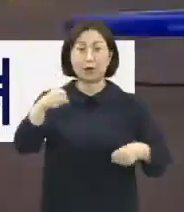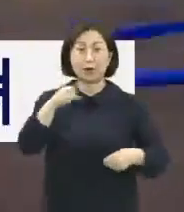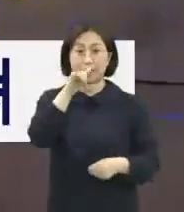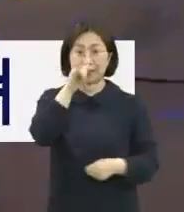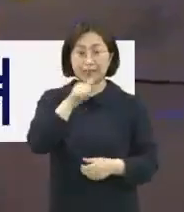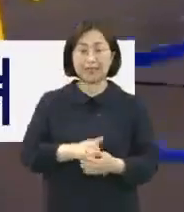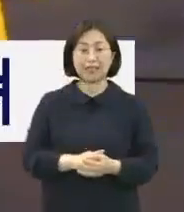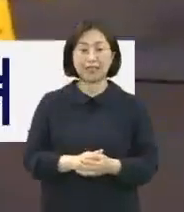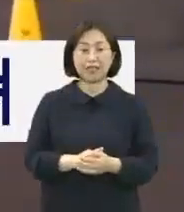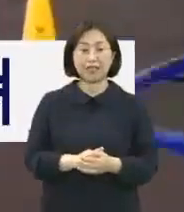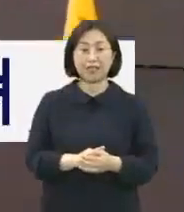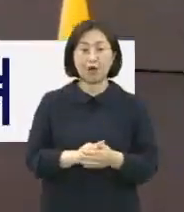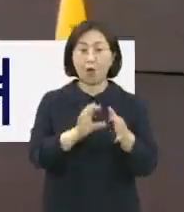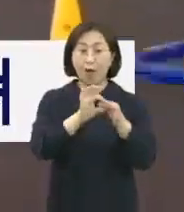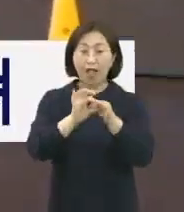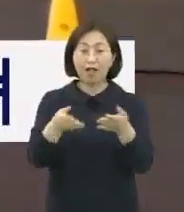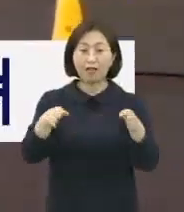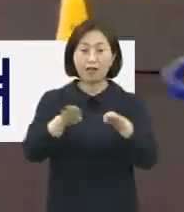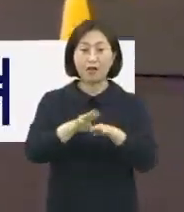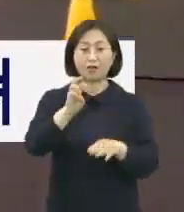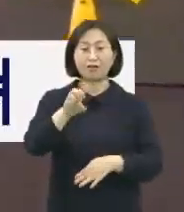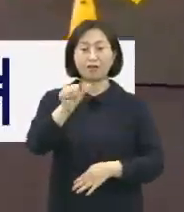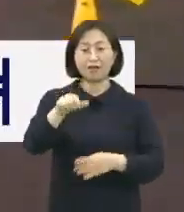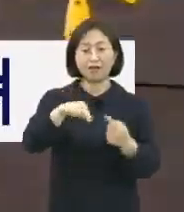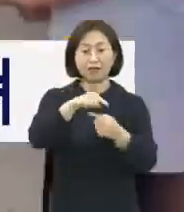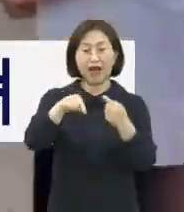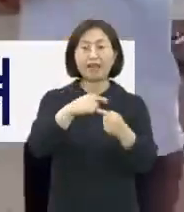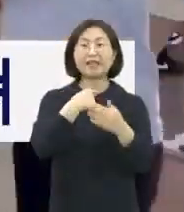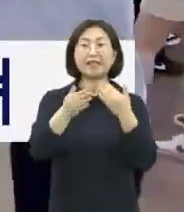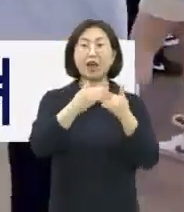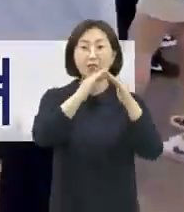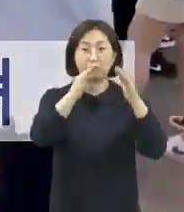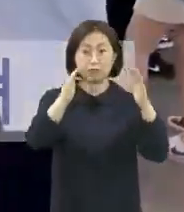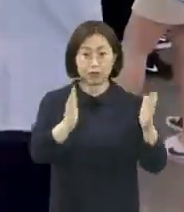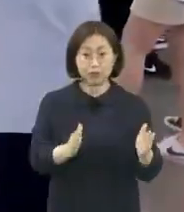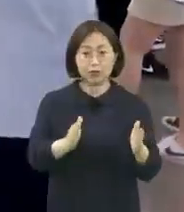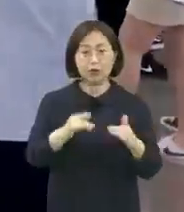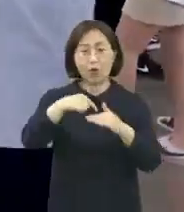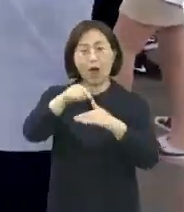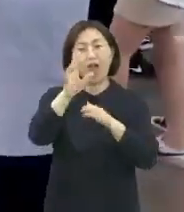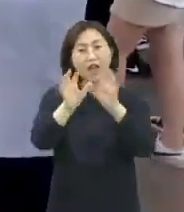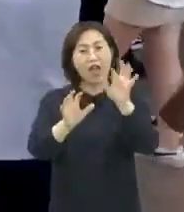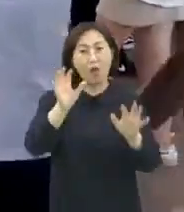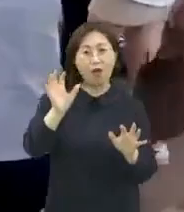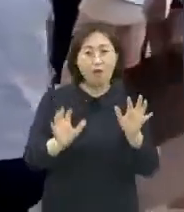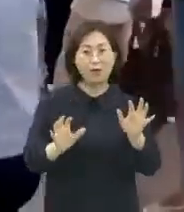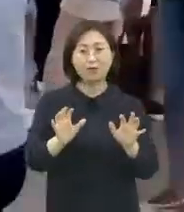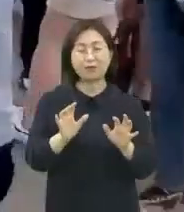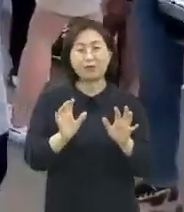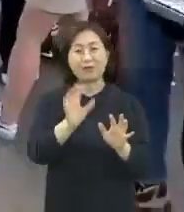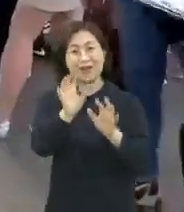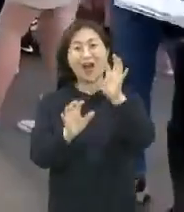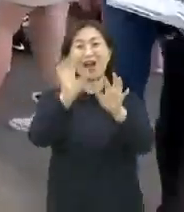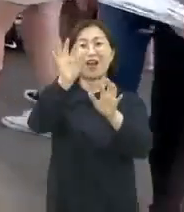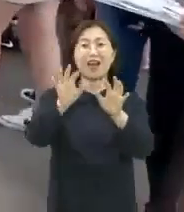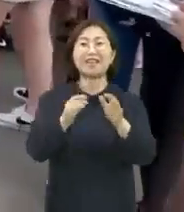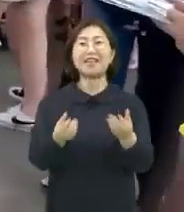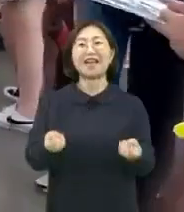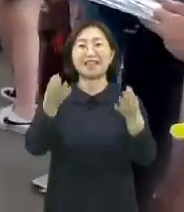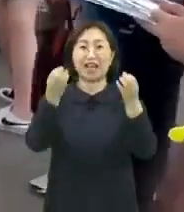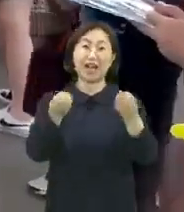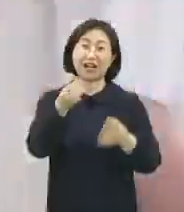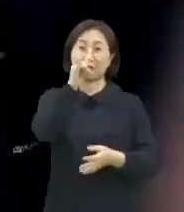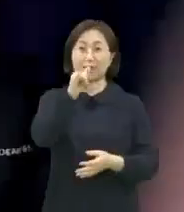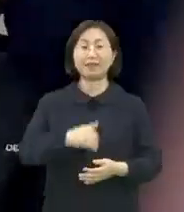진행됐으며 청소년 유관기관 35개가 운영하는 체험부스와 야외 클라이밍 등 부대 행사도 펼쳐졌습니다.